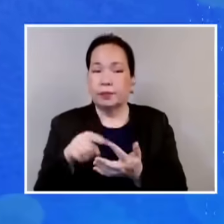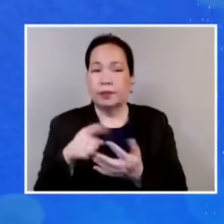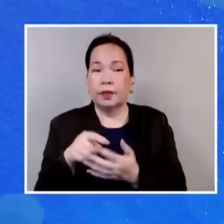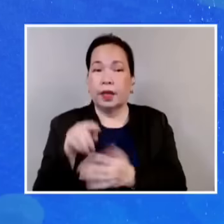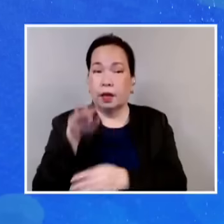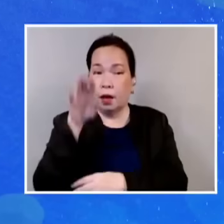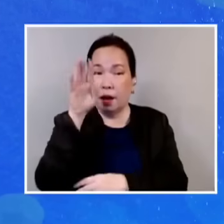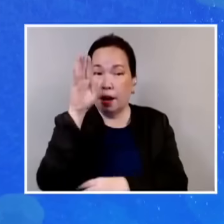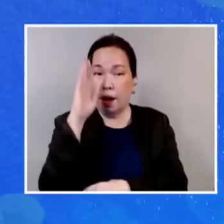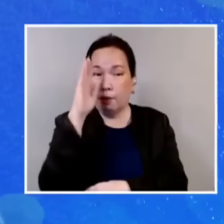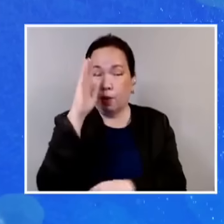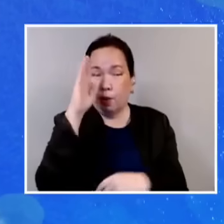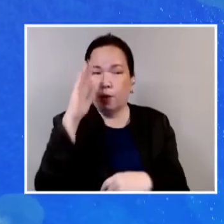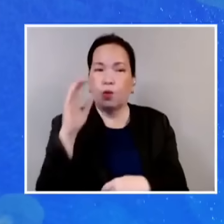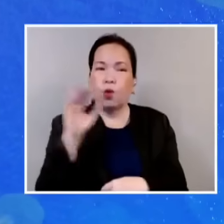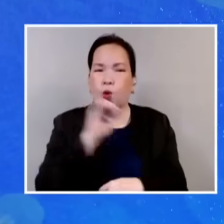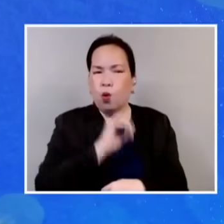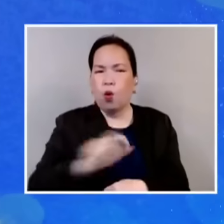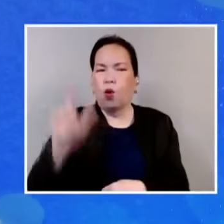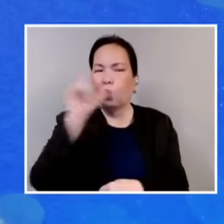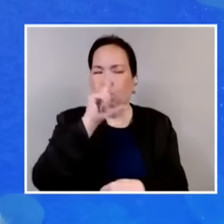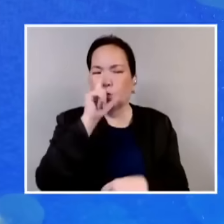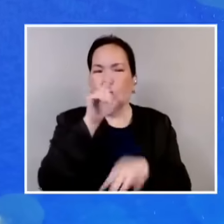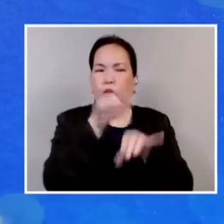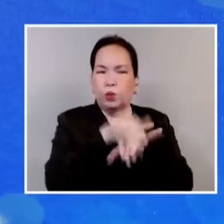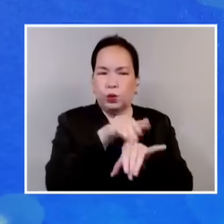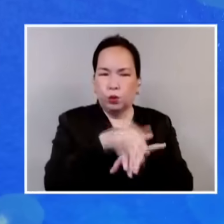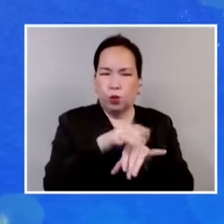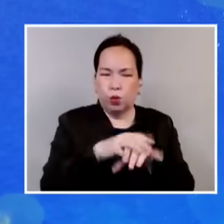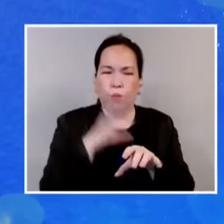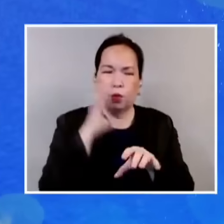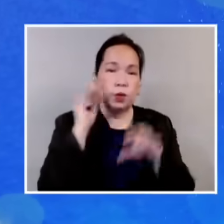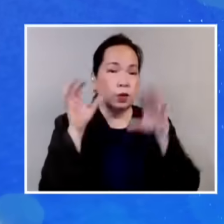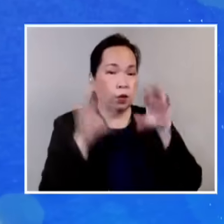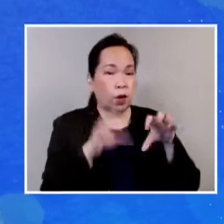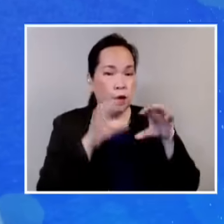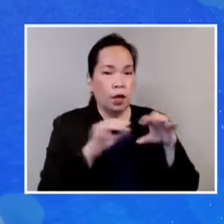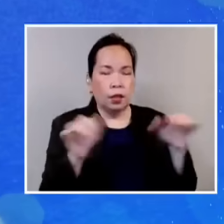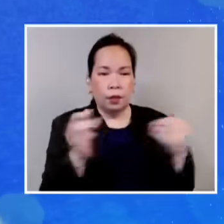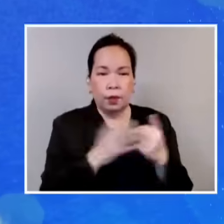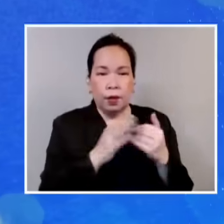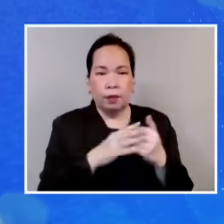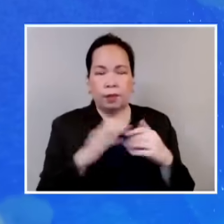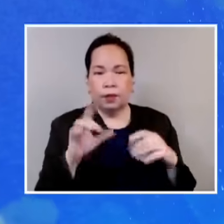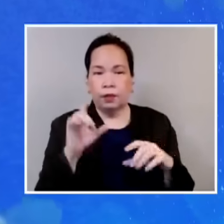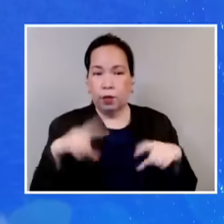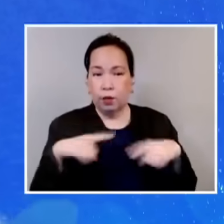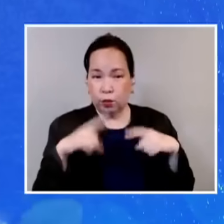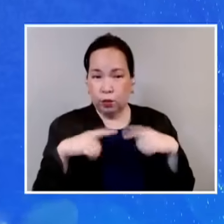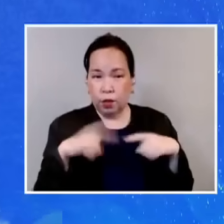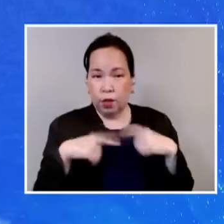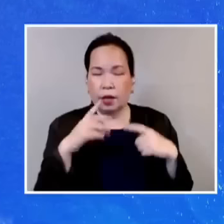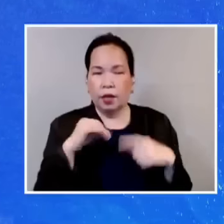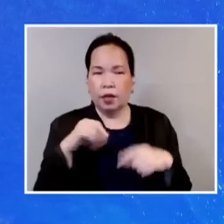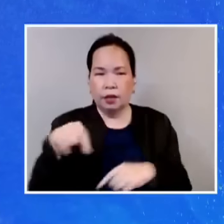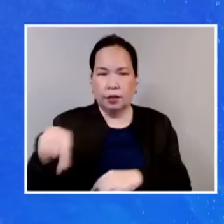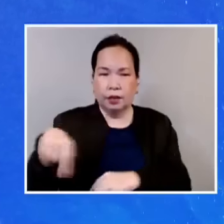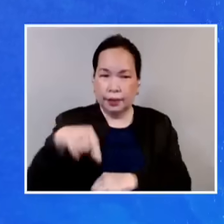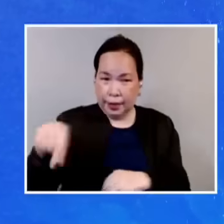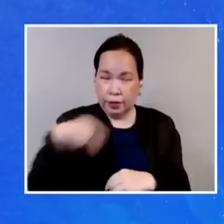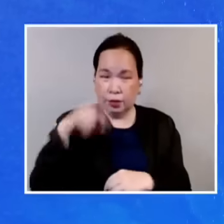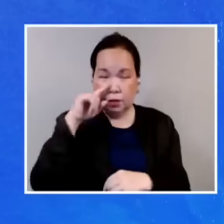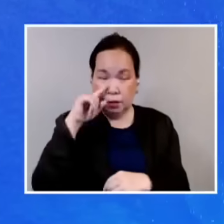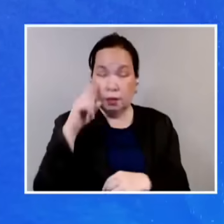Luzon na, kasama ang Mindoro, ang uulanin, lalo po sa may bahagi ng Laguna at Quezon. Sa hapon, maulan pa sa